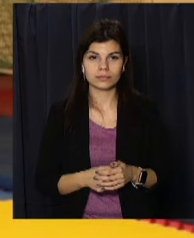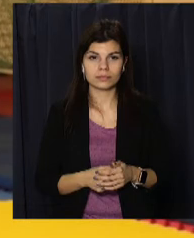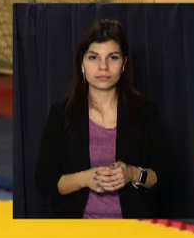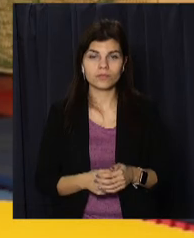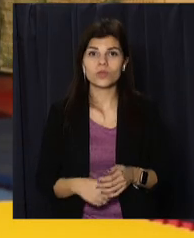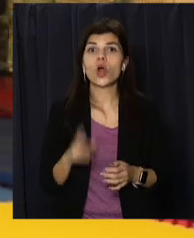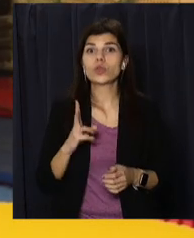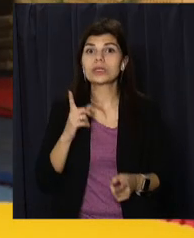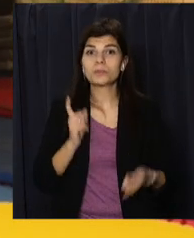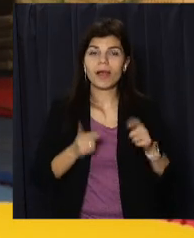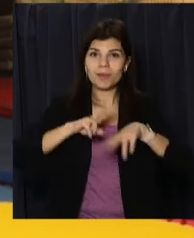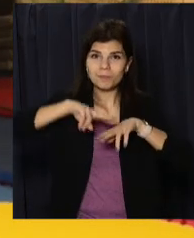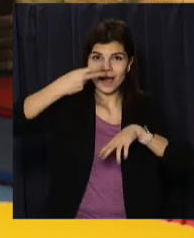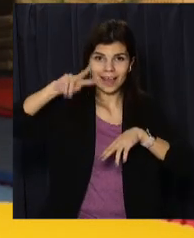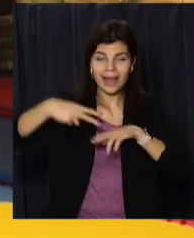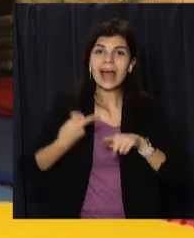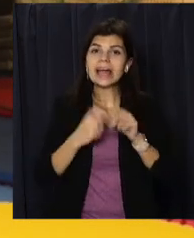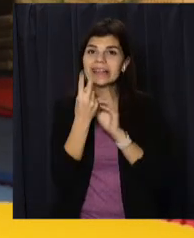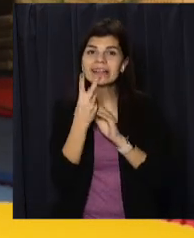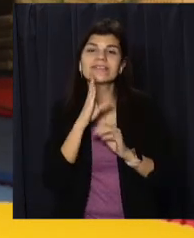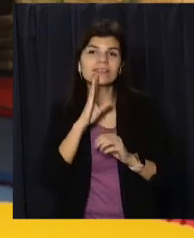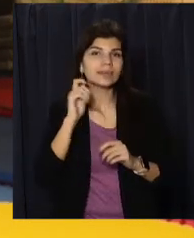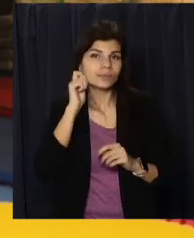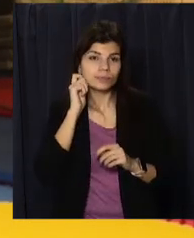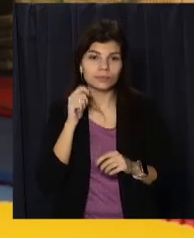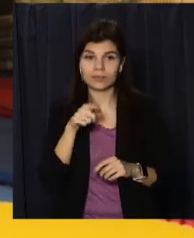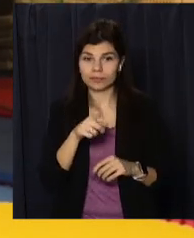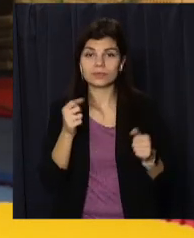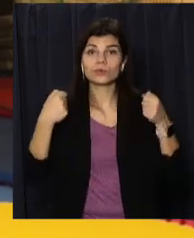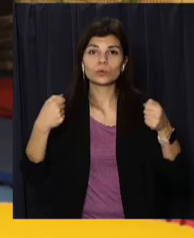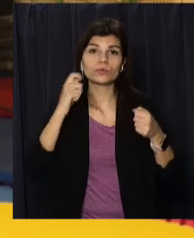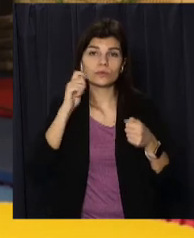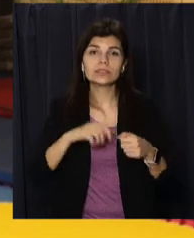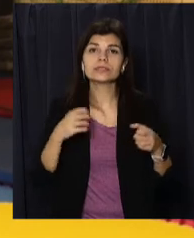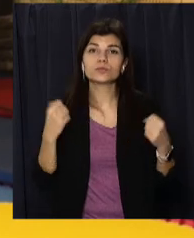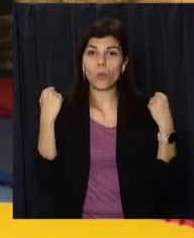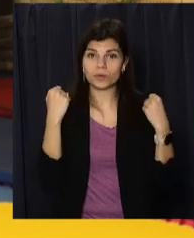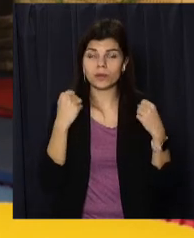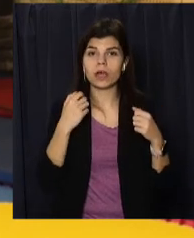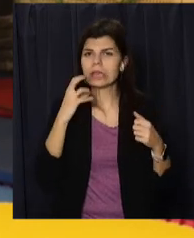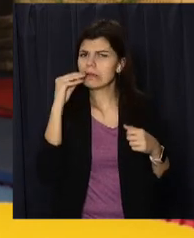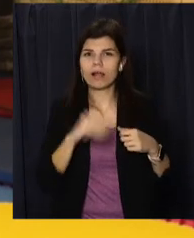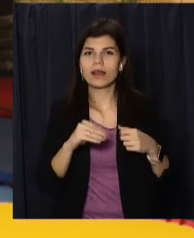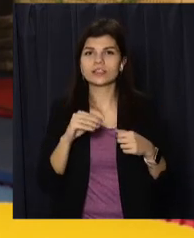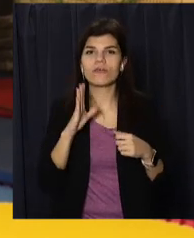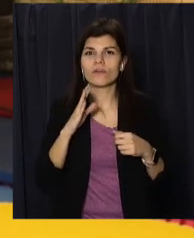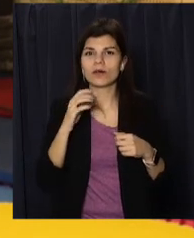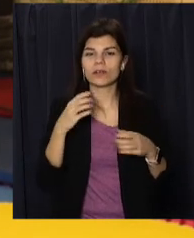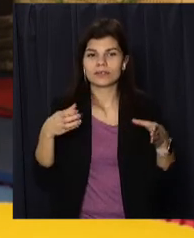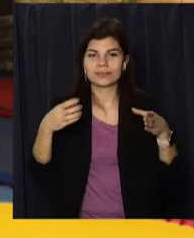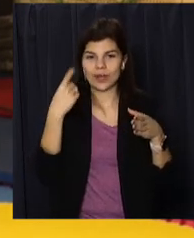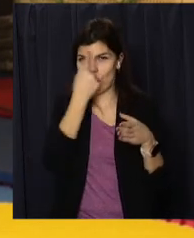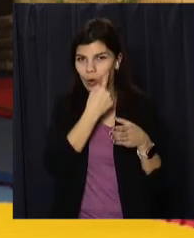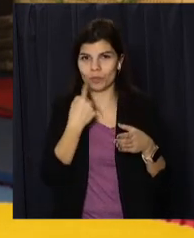Хто справжня акробатка, так це 12-річна Соня Шлома. На Кубку України спортсменка стала найкращою в особистій